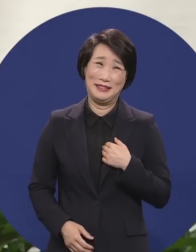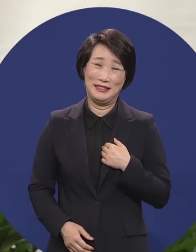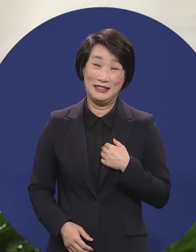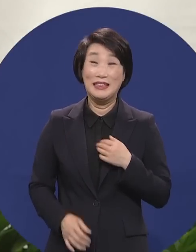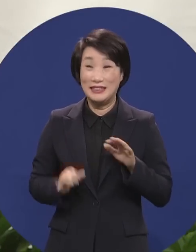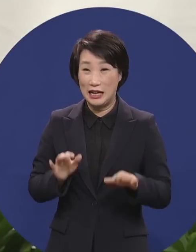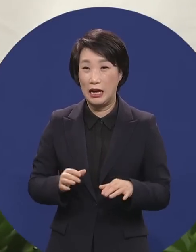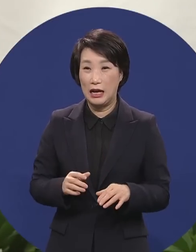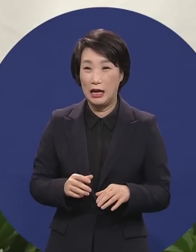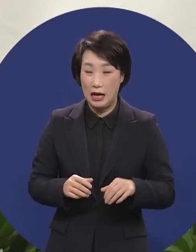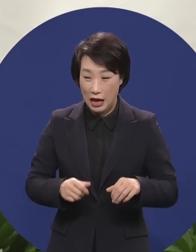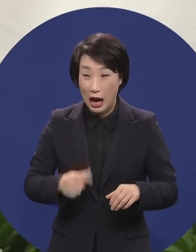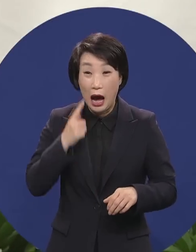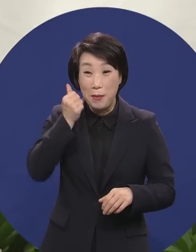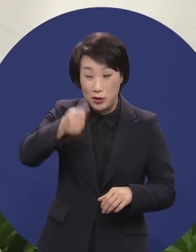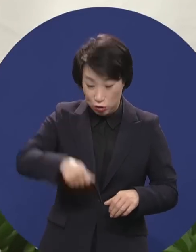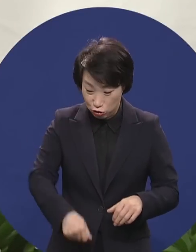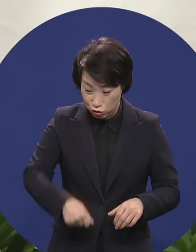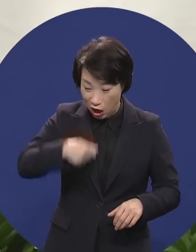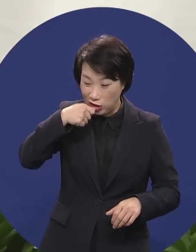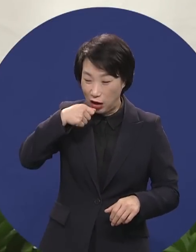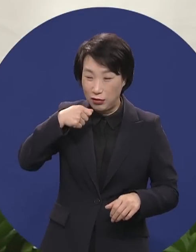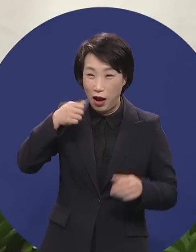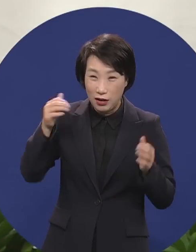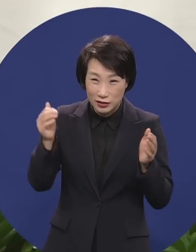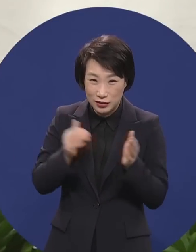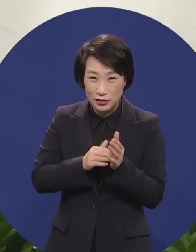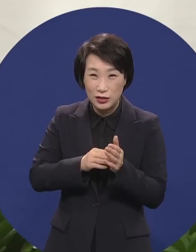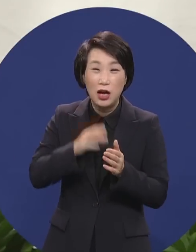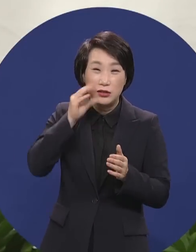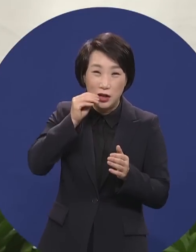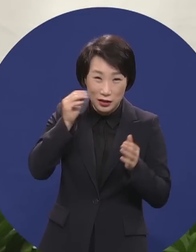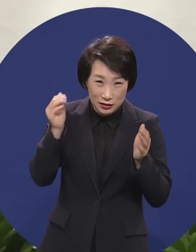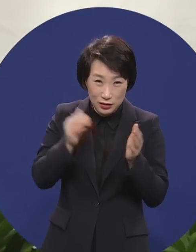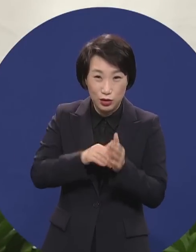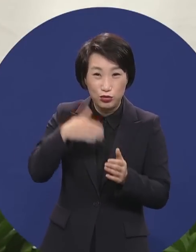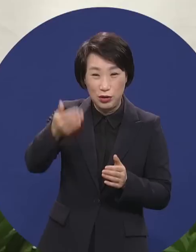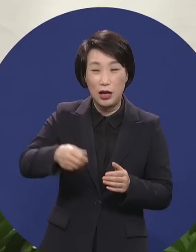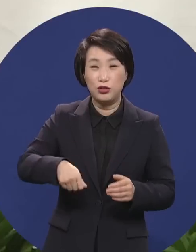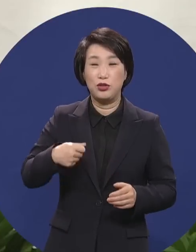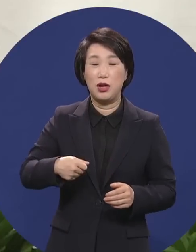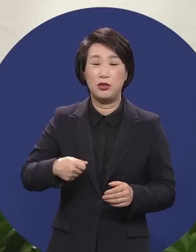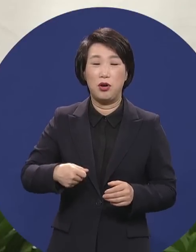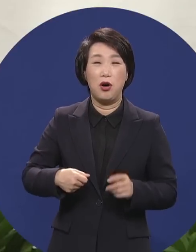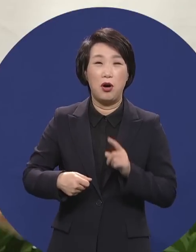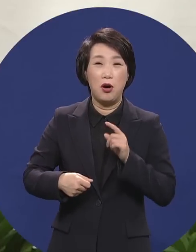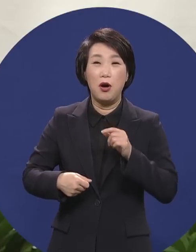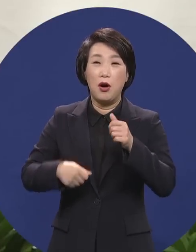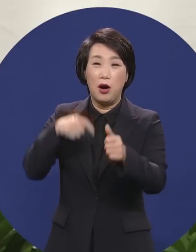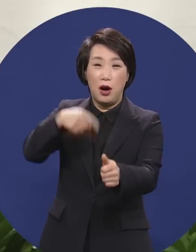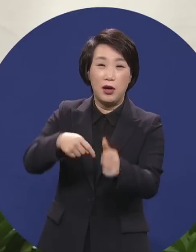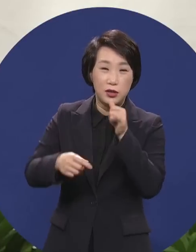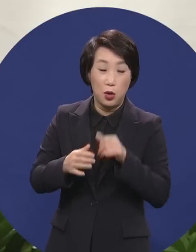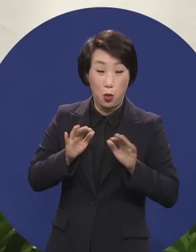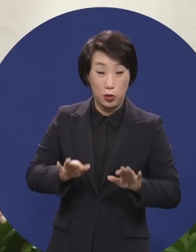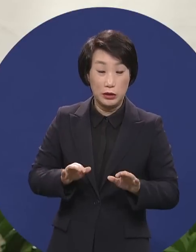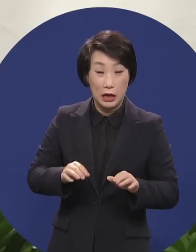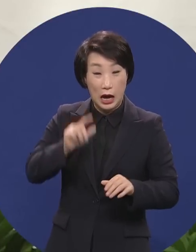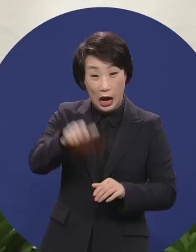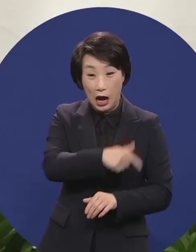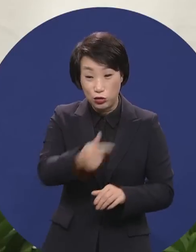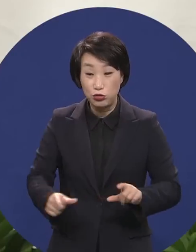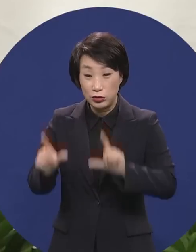아버지께서 또 수저를 잡수시고 밥을 씹으시고 수저를 들고 한 말씀 하십니다. 오늘은 이렇게